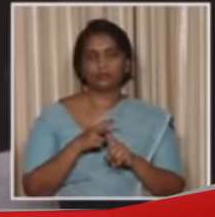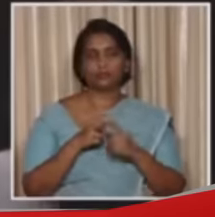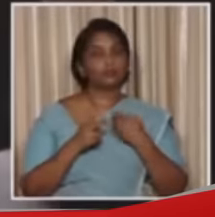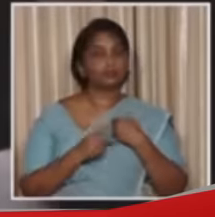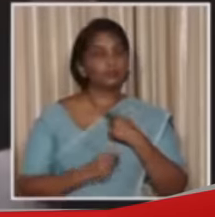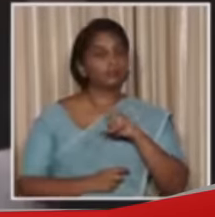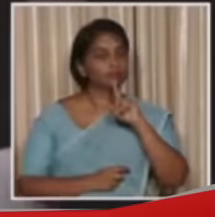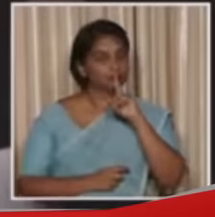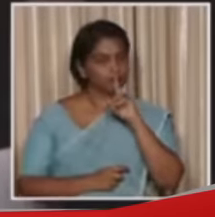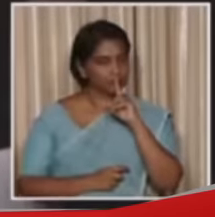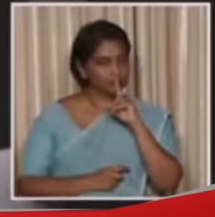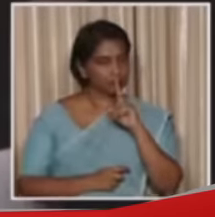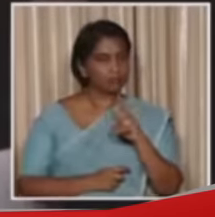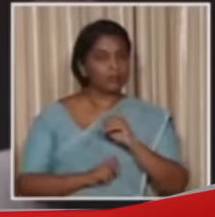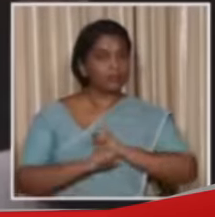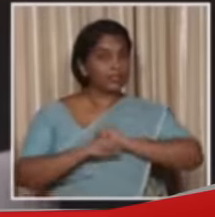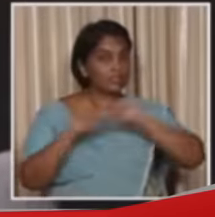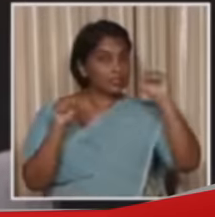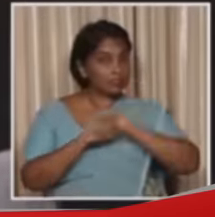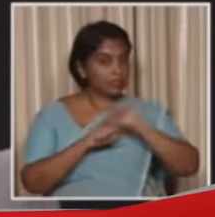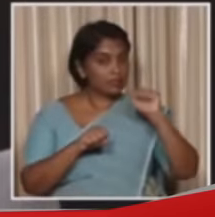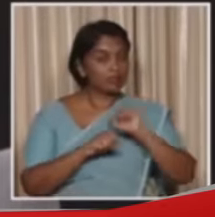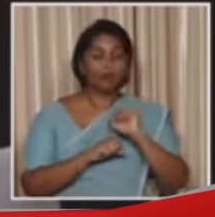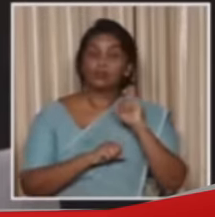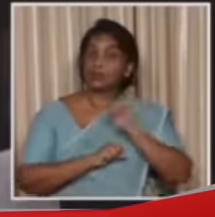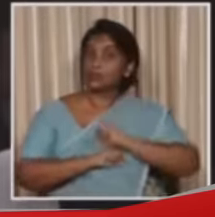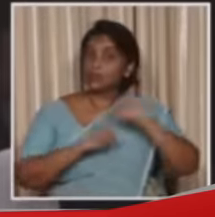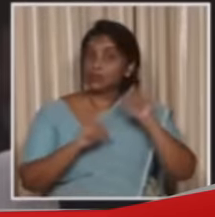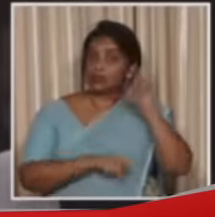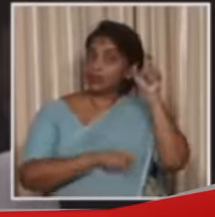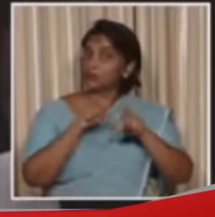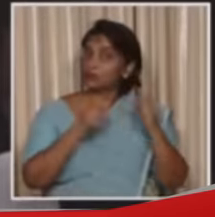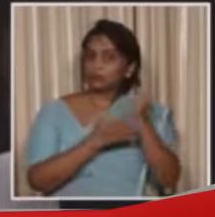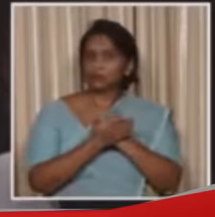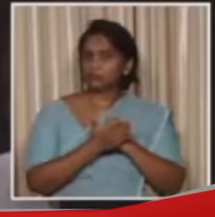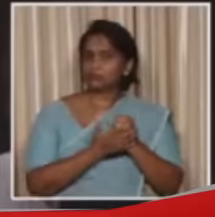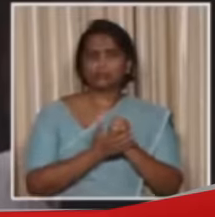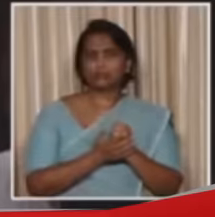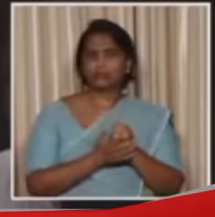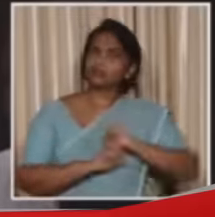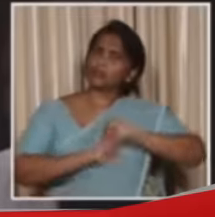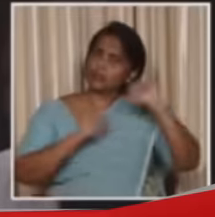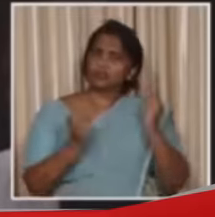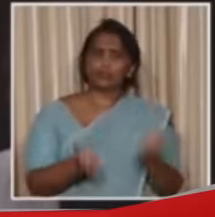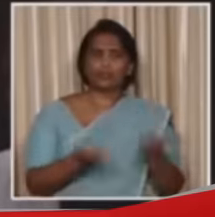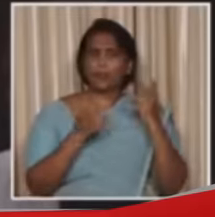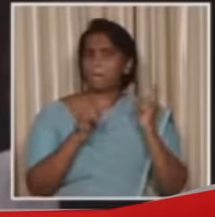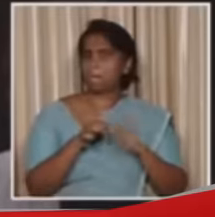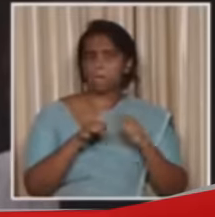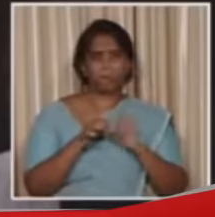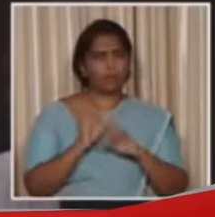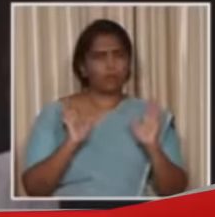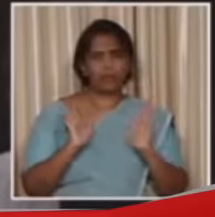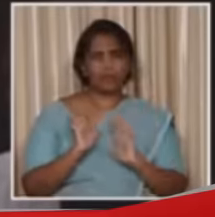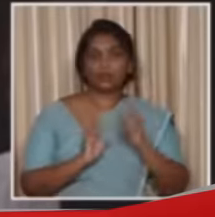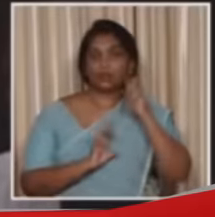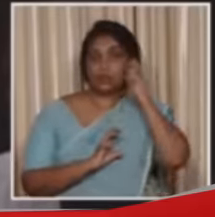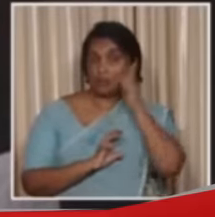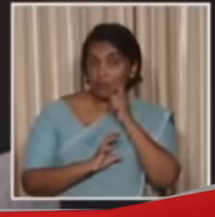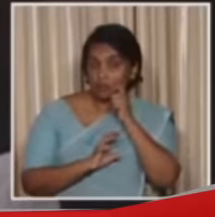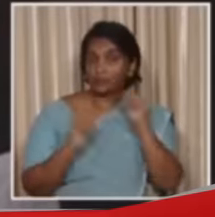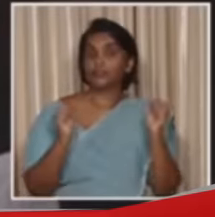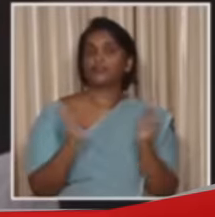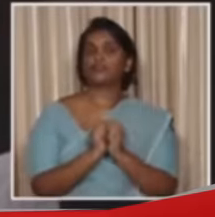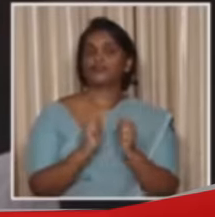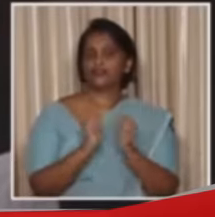කිව්වේ අරගල කරන යම් උද්ඝෝෂණ කරන කිසි කෙනෙකුට ඕන හැට උදුස කරන්න පුළුවන්. ඒක ප්‍රශ්නයක් නැහැ. ත්‍රස්තවාදී ක්‍රියාවන් කරන